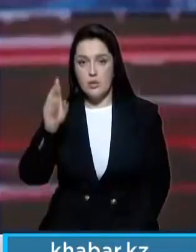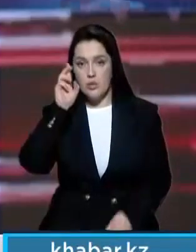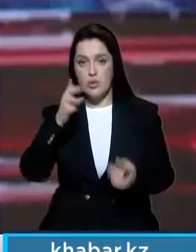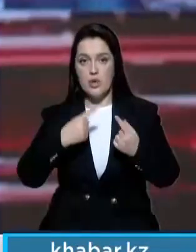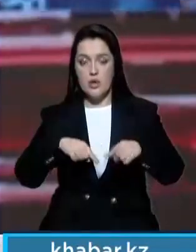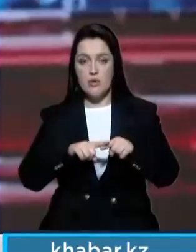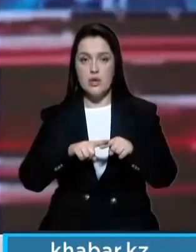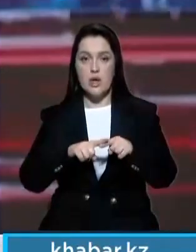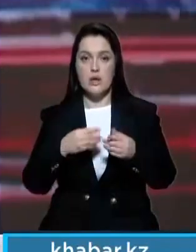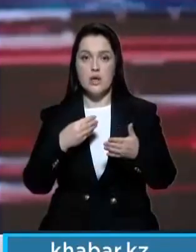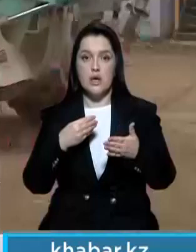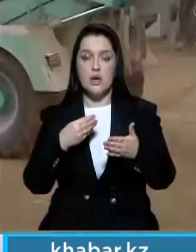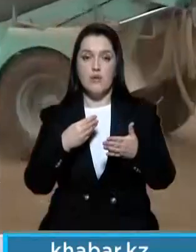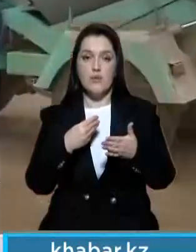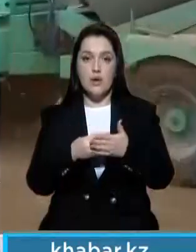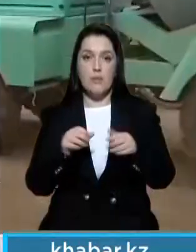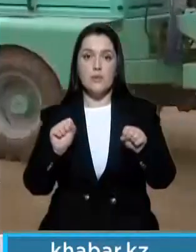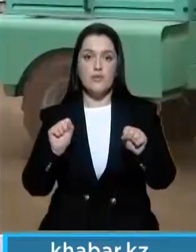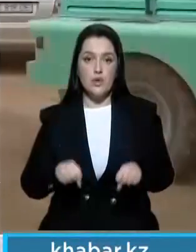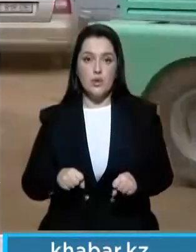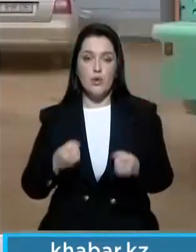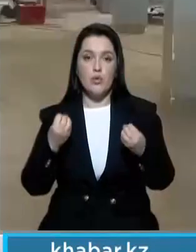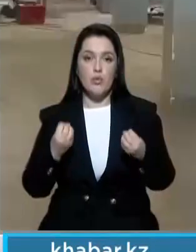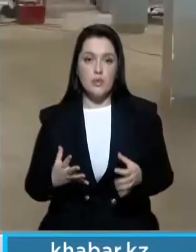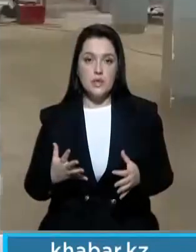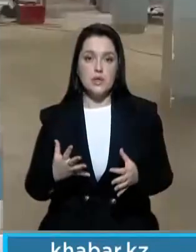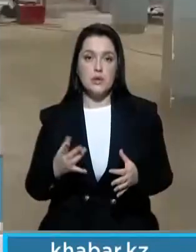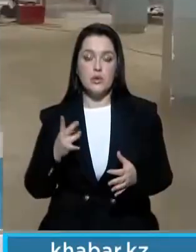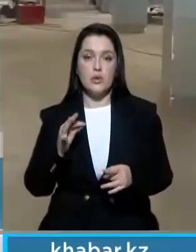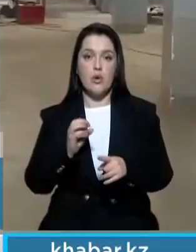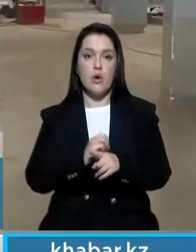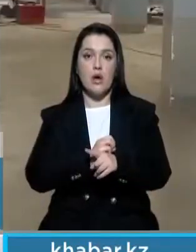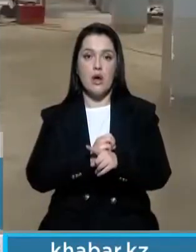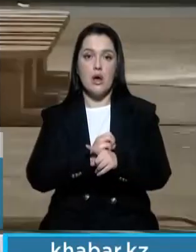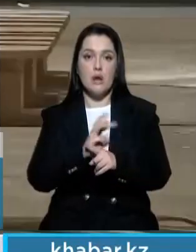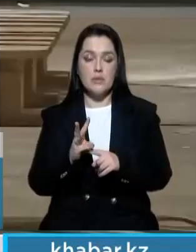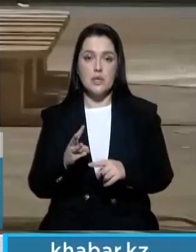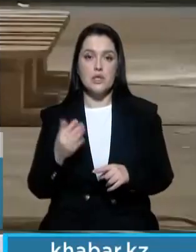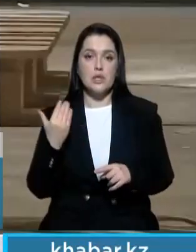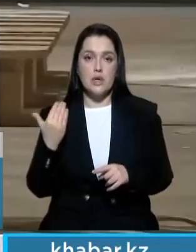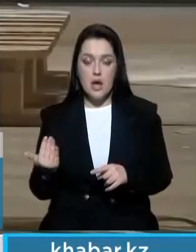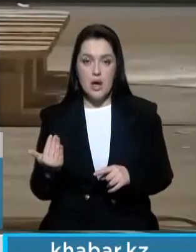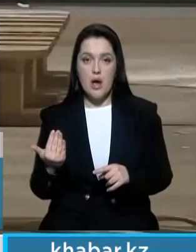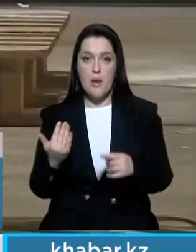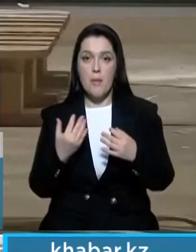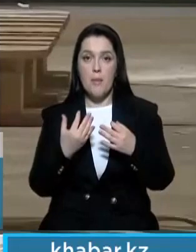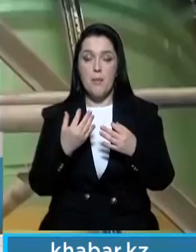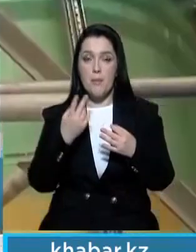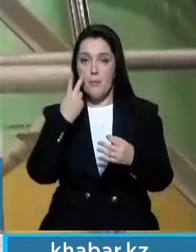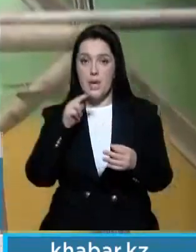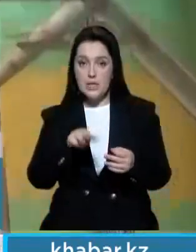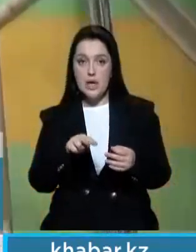так и госорганов, а также финансовых институтов. И позволит не только упростить многие процессы, но и обеспечить их прозрачность. В связи с